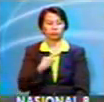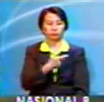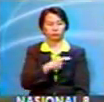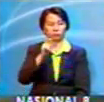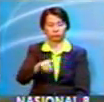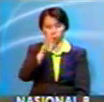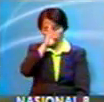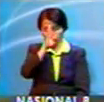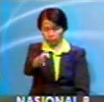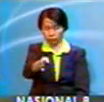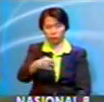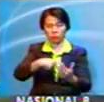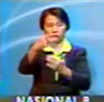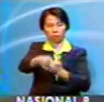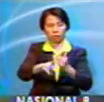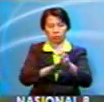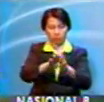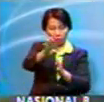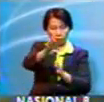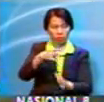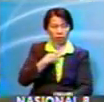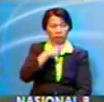program development. Itu yang tadi saya maklumkan.